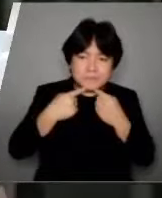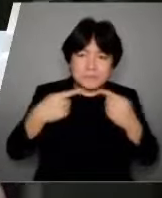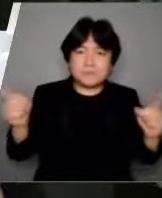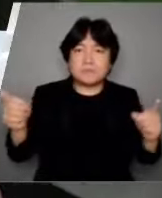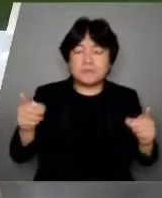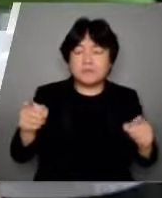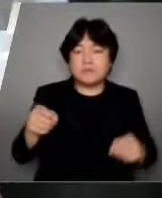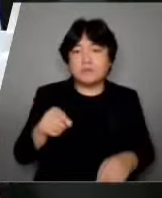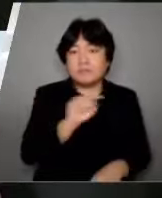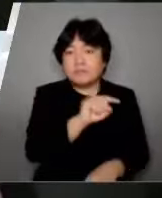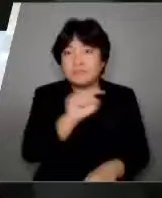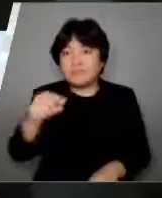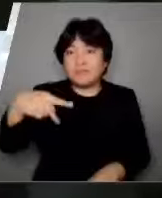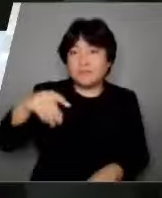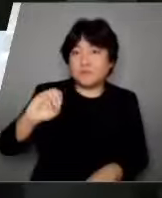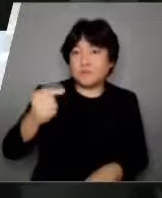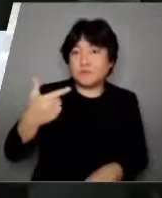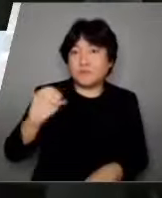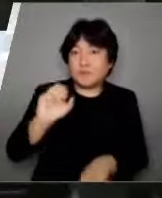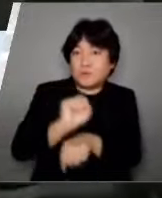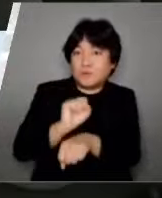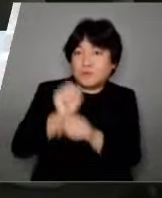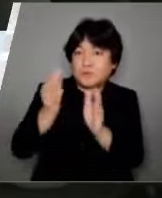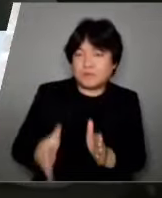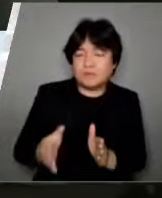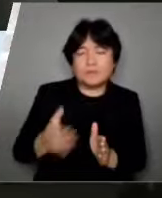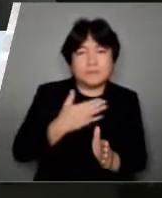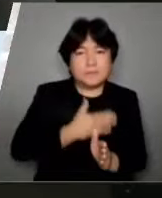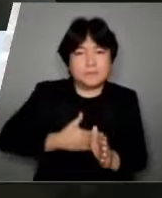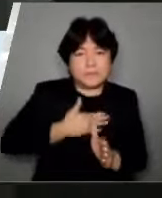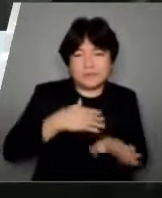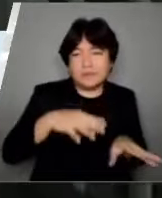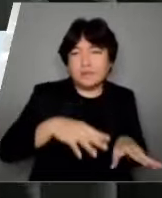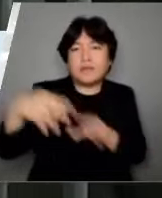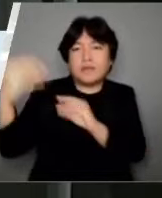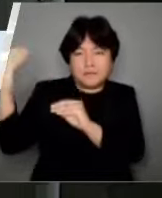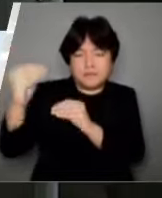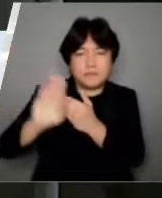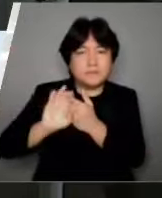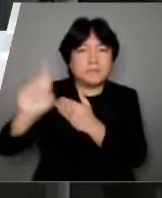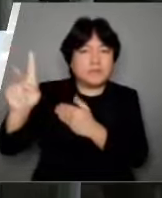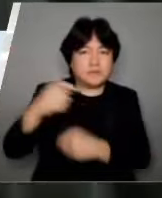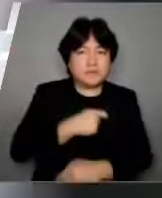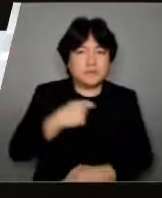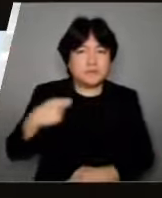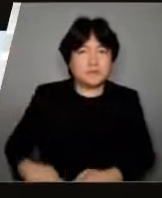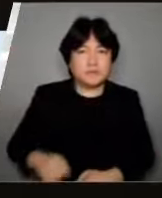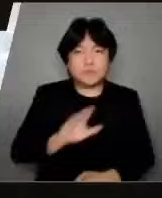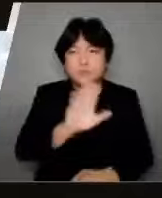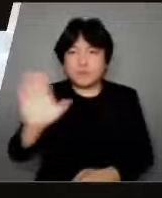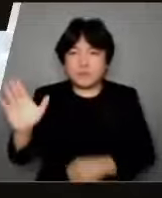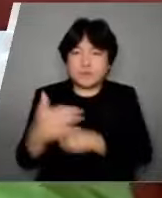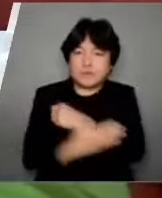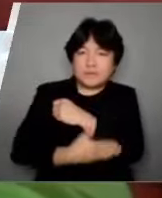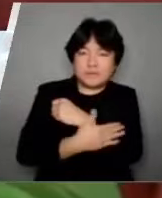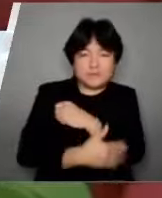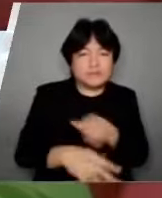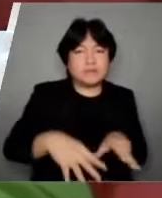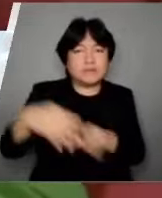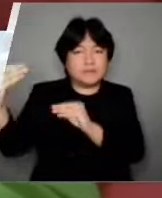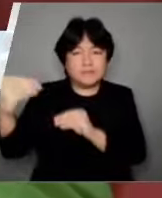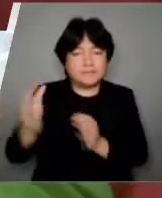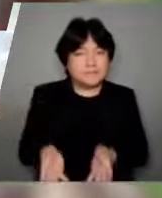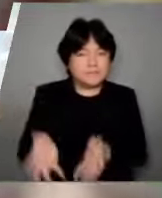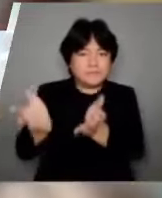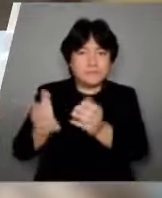lisanin ang bansa kesa naman mahuli sa operasyon at saka ipadeport pabalik sa kanilang mga bansa. Malaking bagay ang